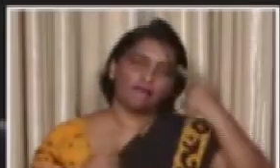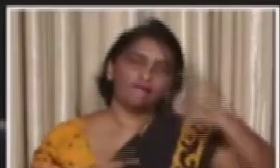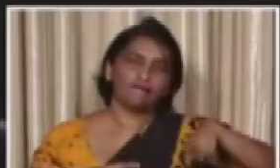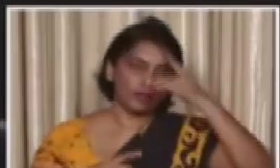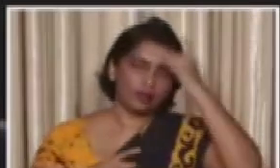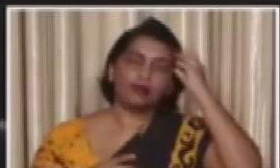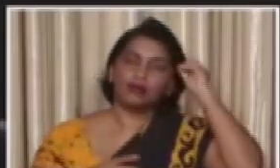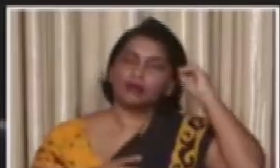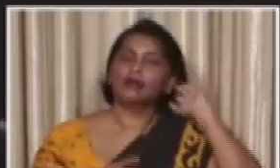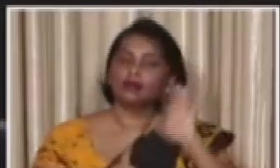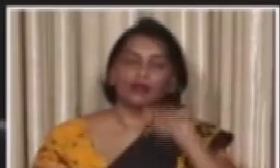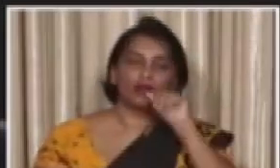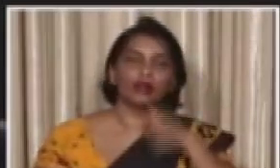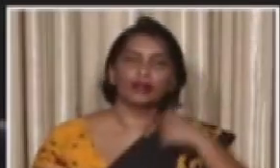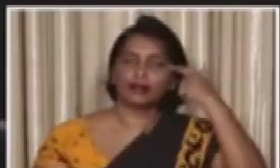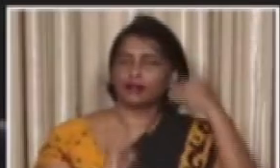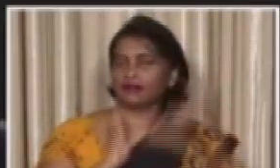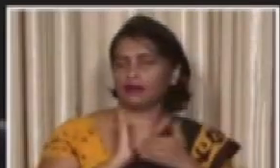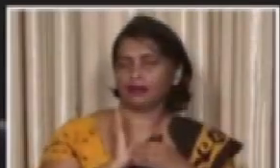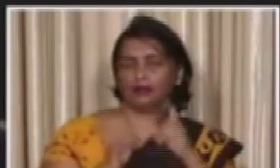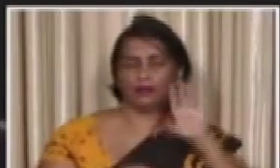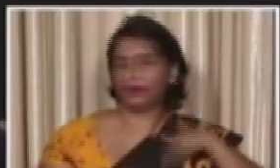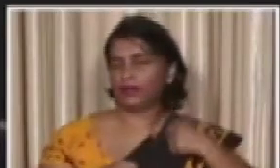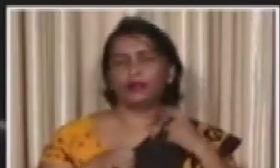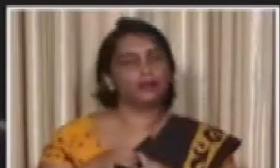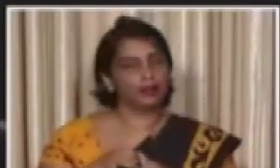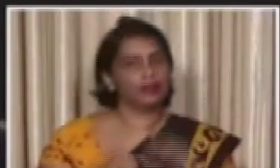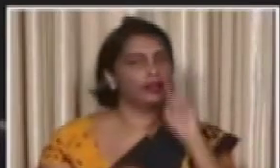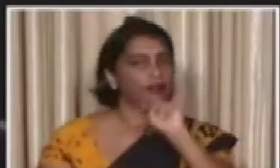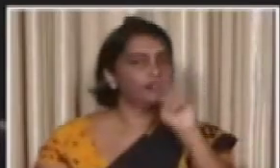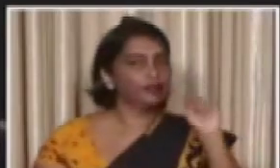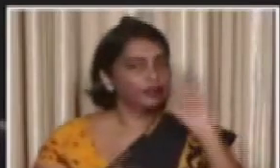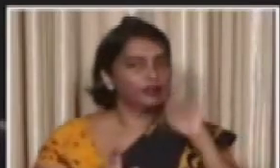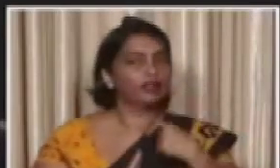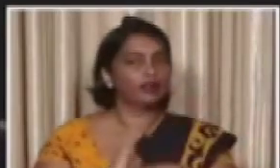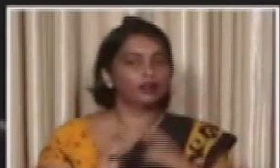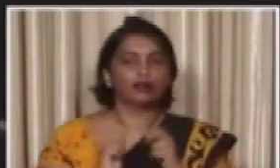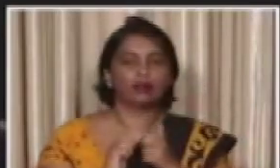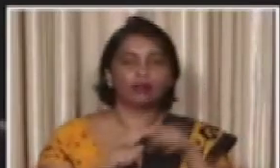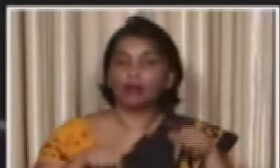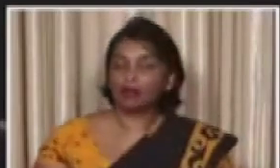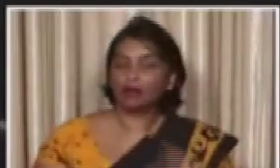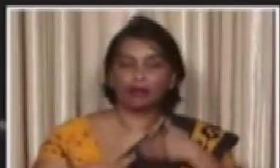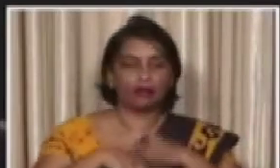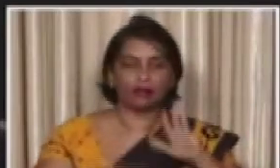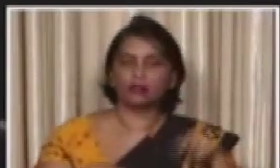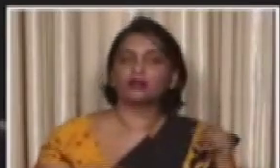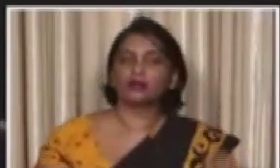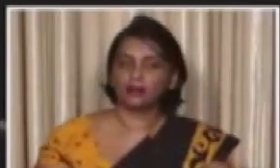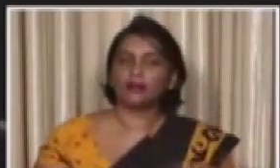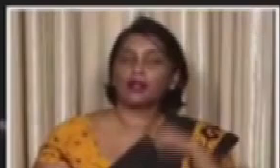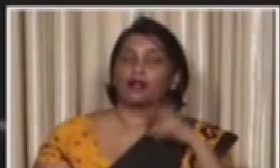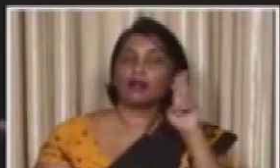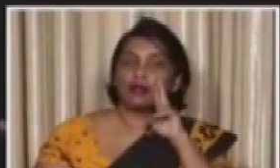විශ්වාසයයි. ඒක තමයි මගේ හිතට වද දෙන ප්‍රධාන ගැටලුව. 20 තිබුණ රටේ තත්ත්වයට නොවේ අද අප මුහුණ දෙයි තිබෙන්නේ.